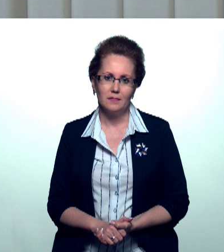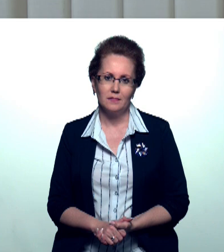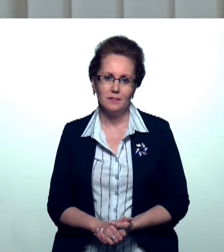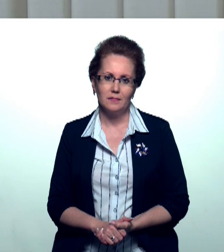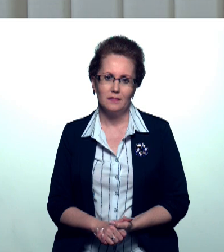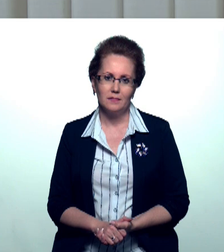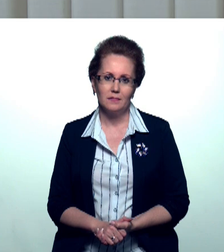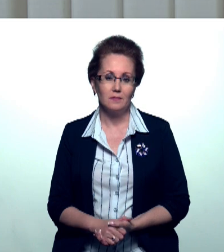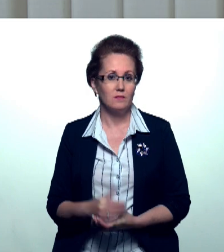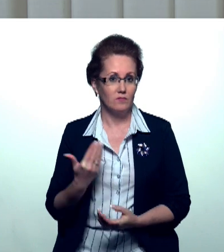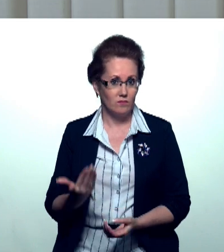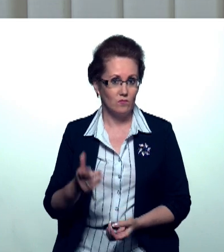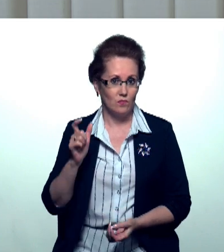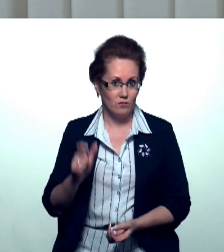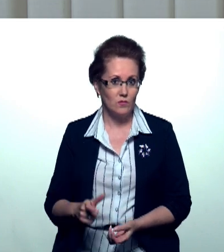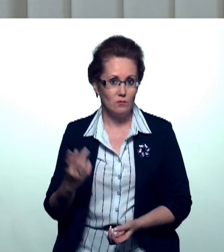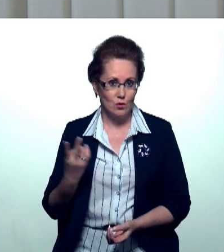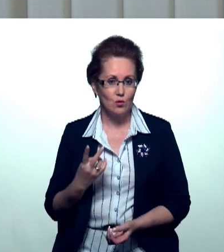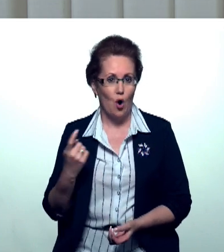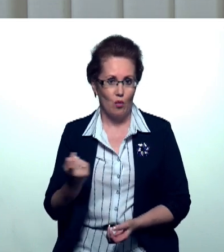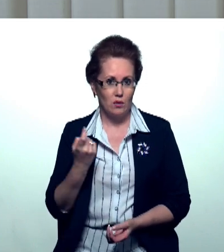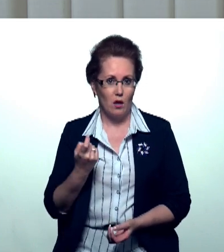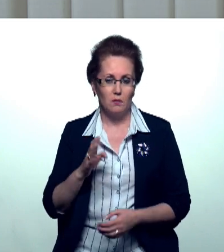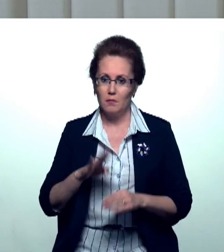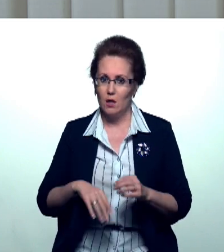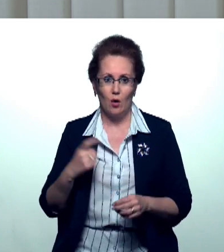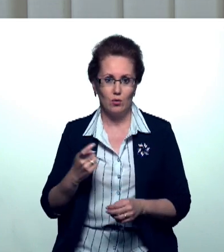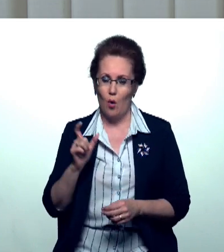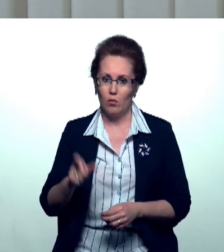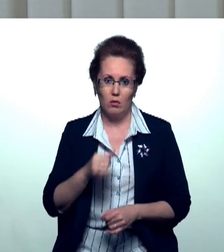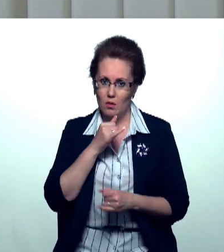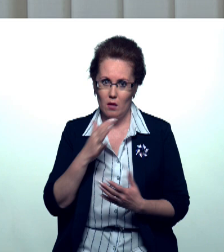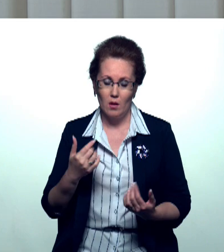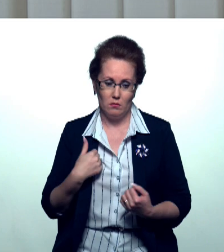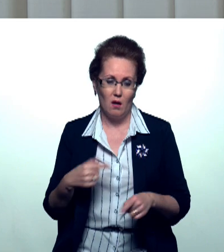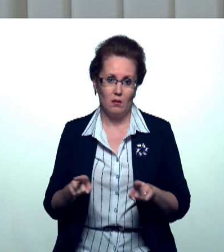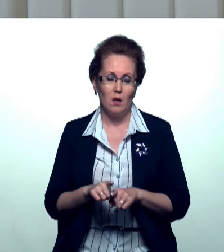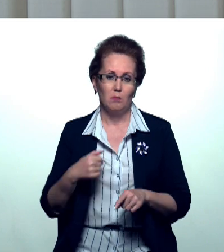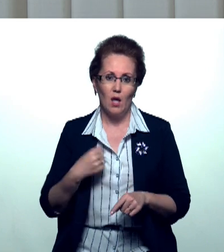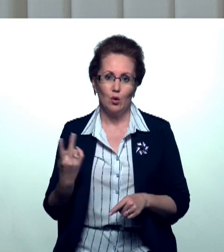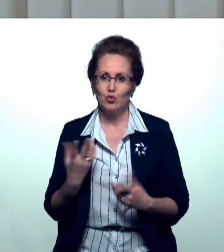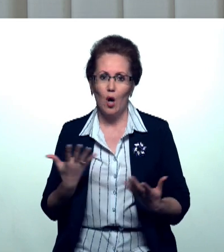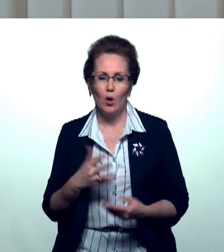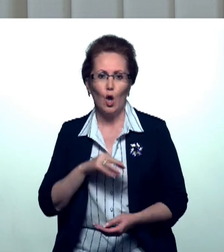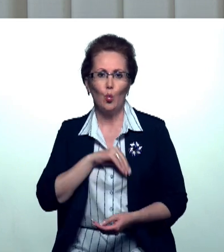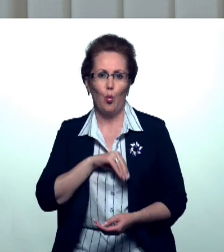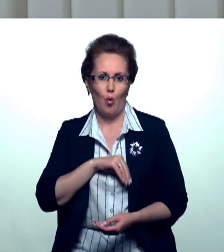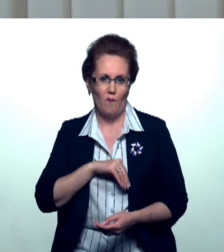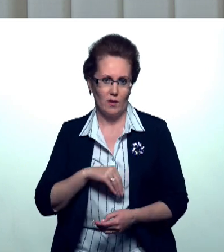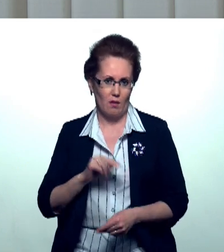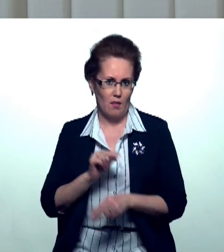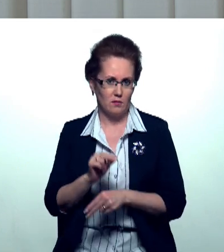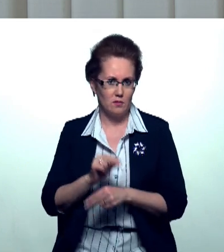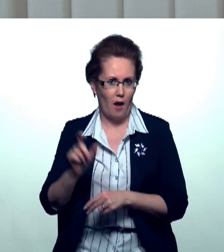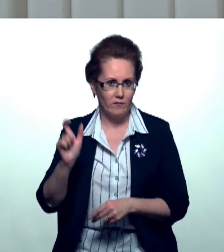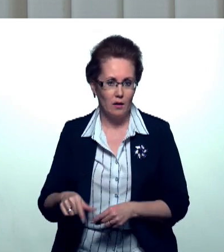Вот человеку нужен хозяин, без хозяина он не может. То есть я такой же, мне периодически нужен какой-нибудь духовный наставник. Я